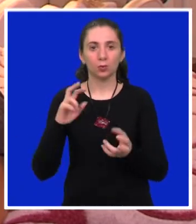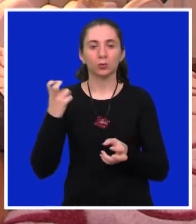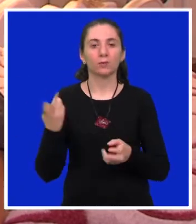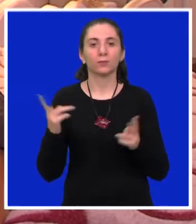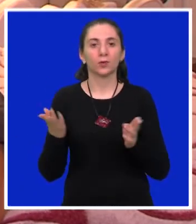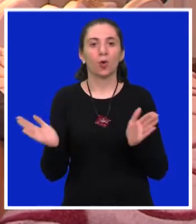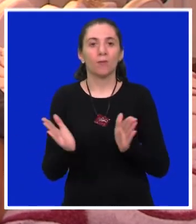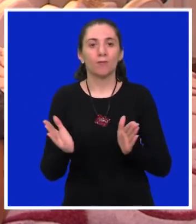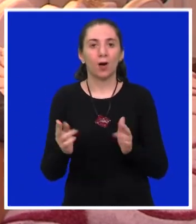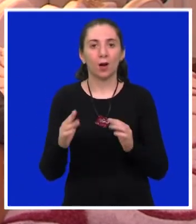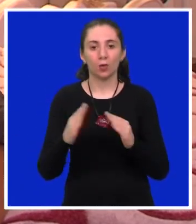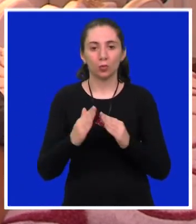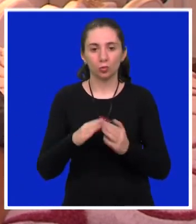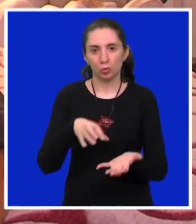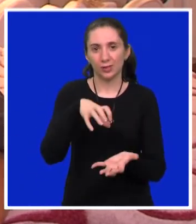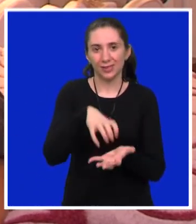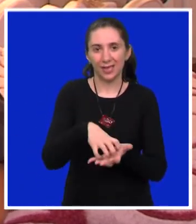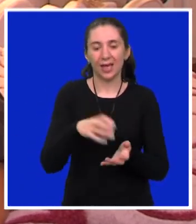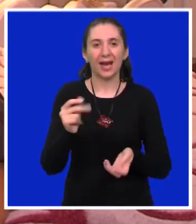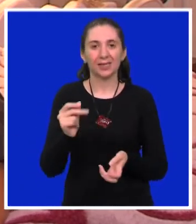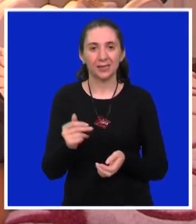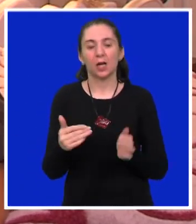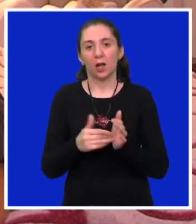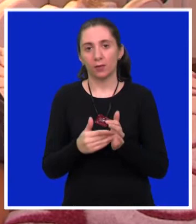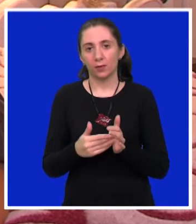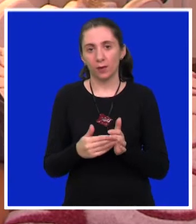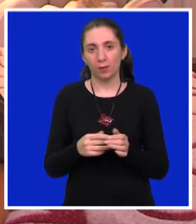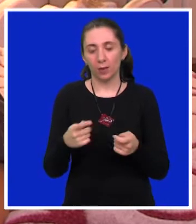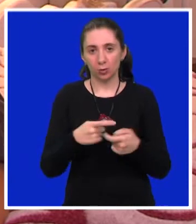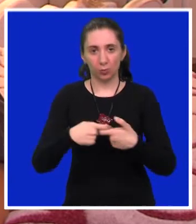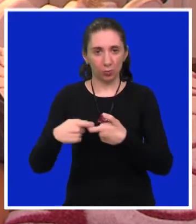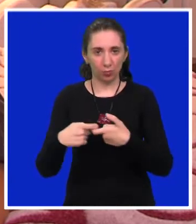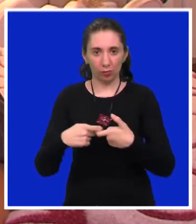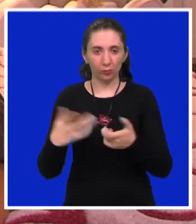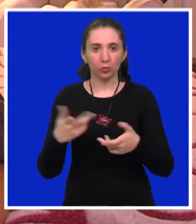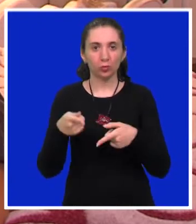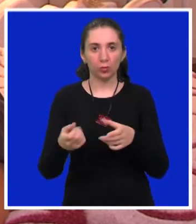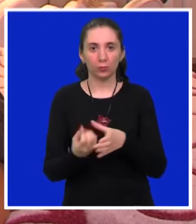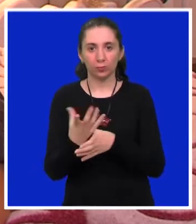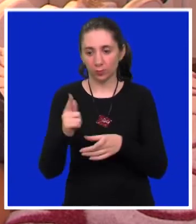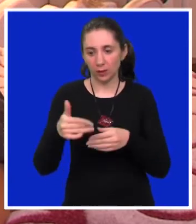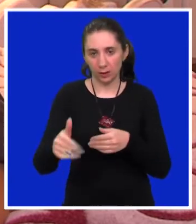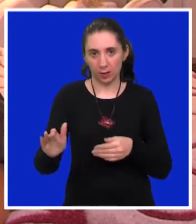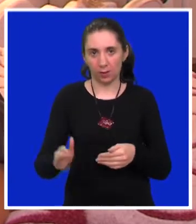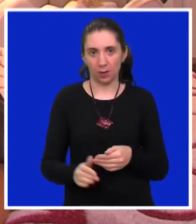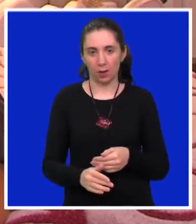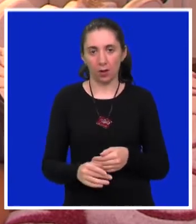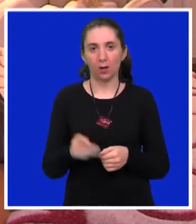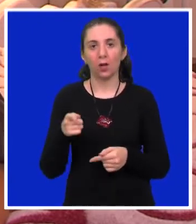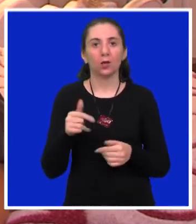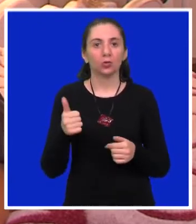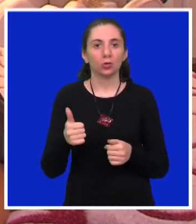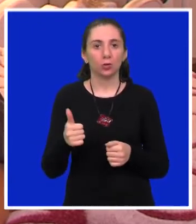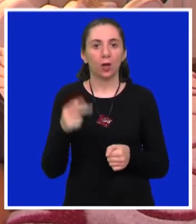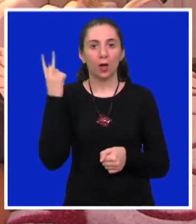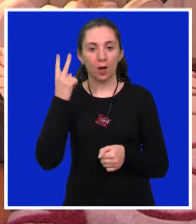ja to zovem zapravo mali kućni reciklažni centar. Međutim, nužno je uz to vezati ono što će to uzrokovati i dalje. Da li će to